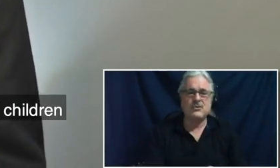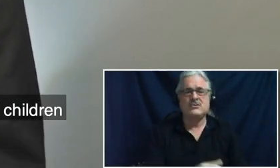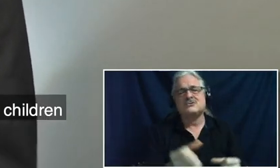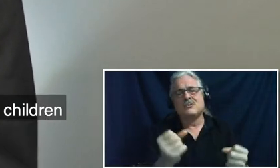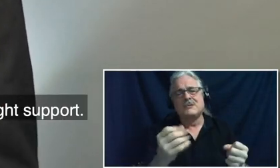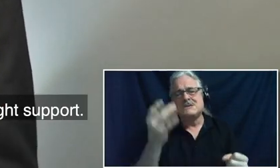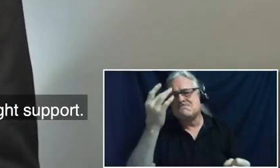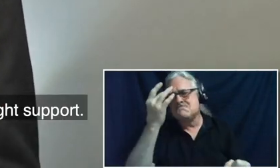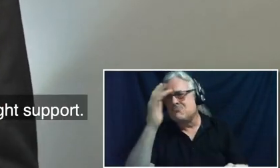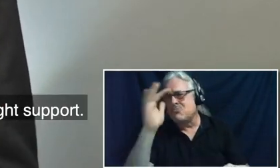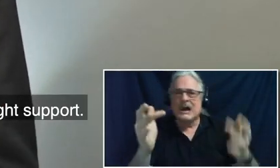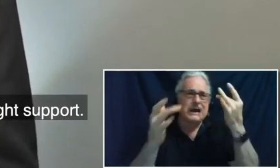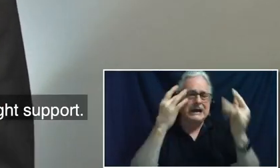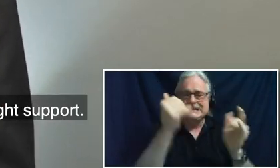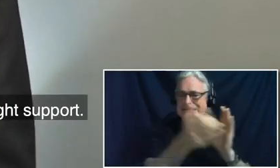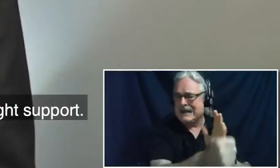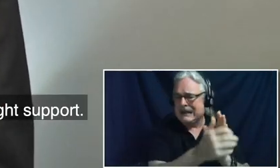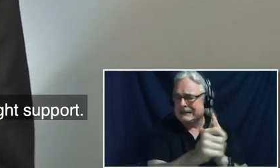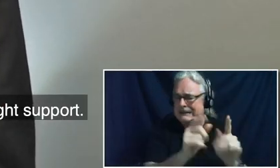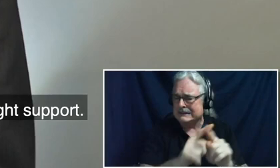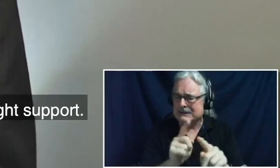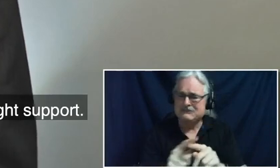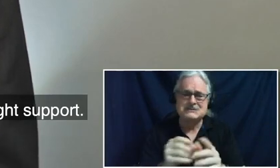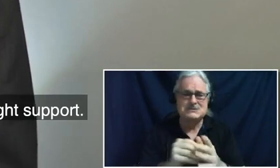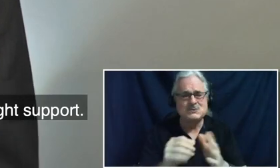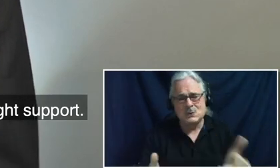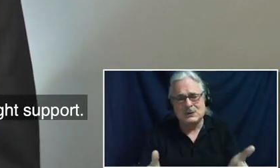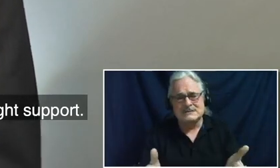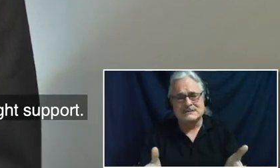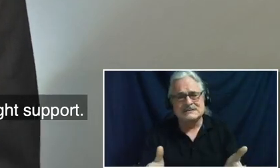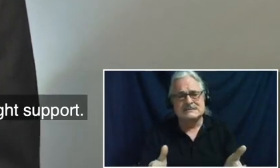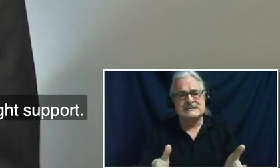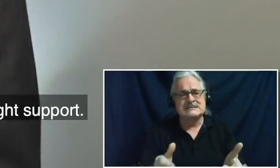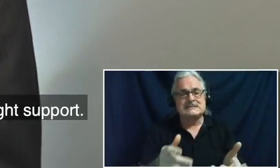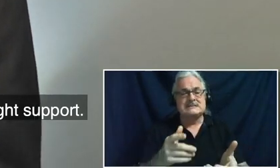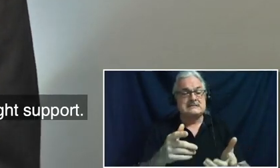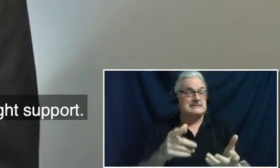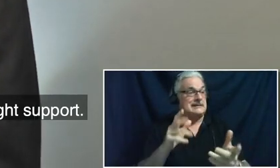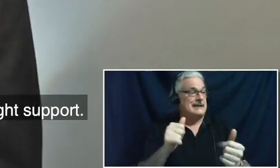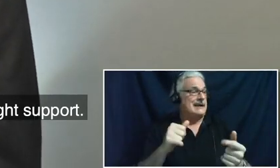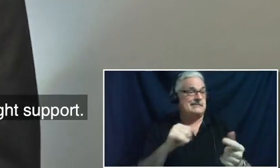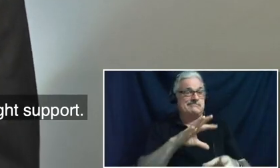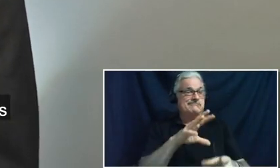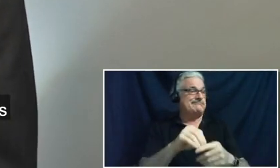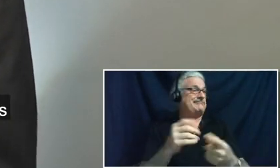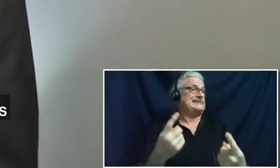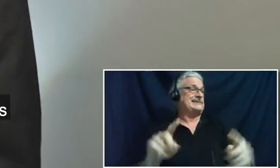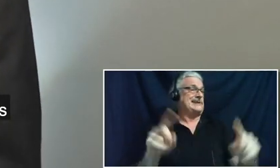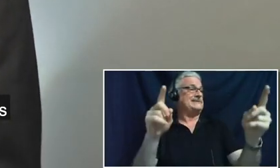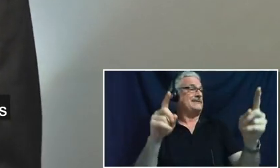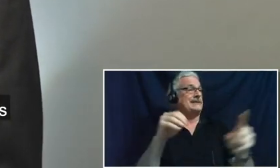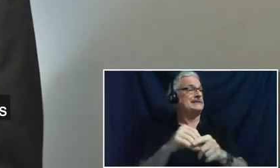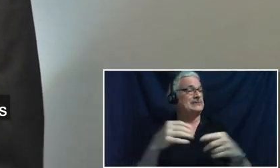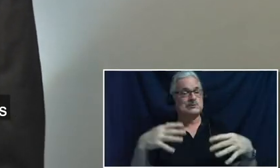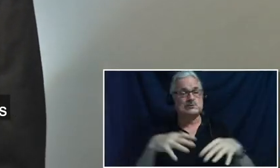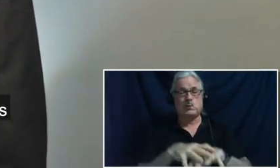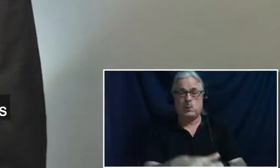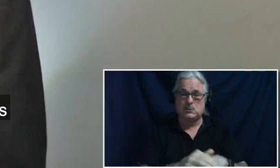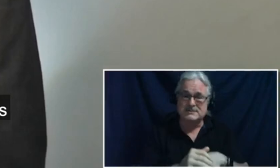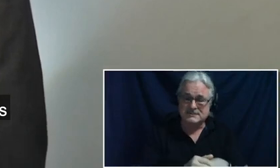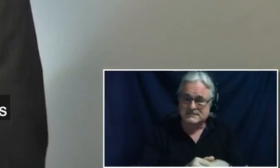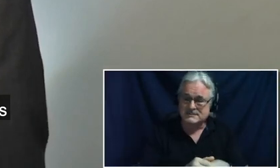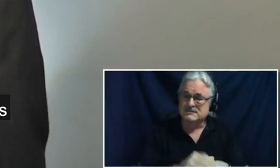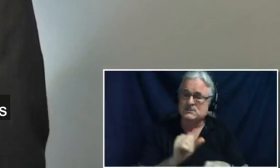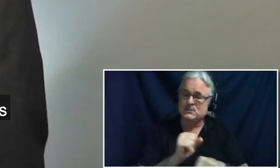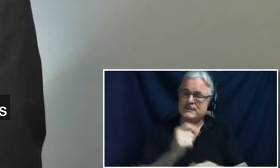d'enfants handicapés, brillants et talentueux, qui pourraient réussir, même dans des écoles classiques, des écoles tout à